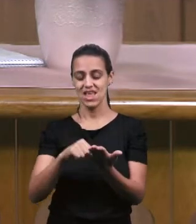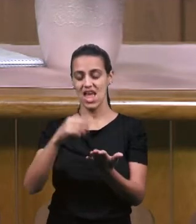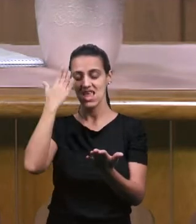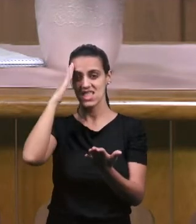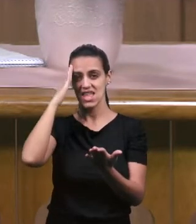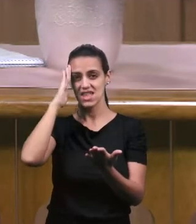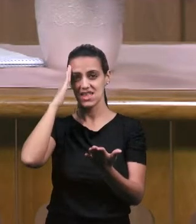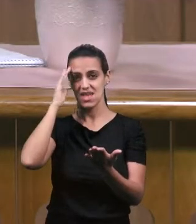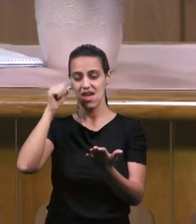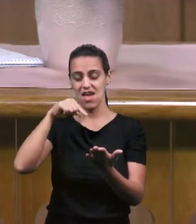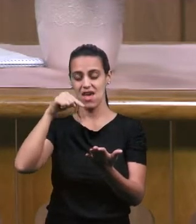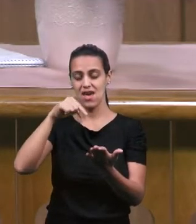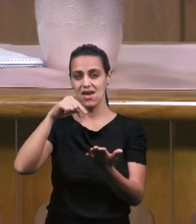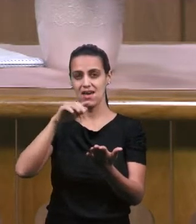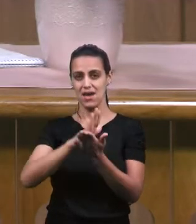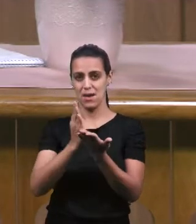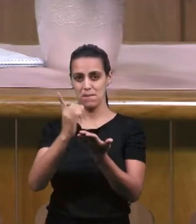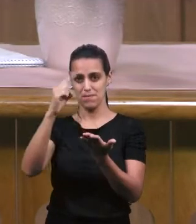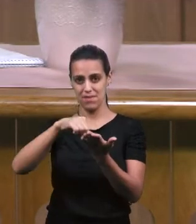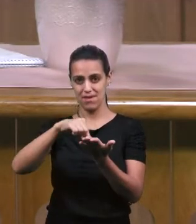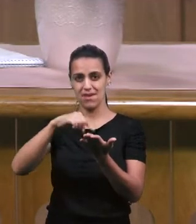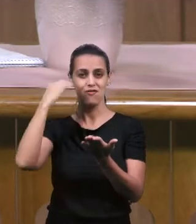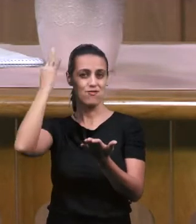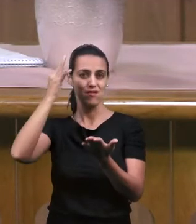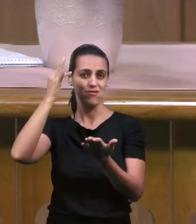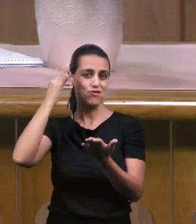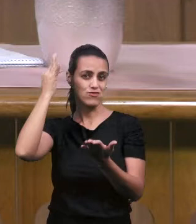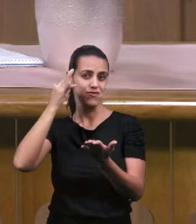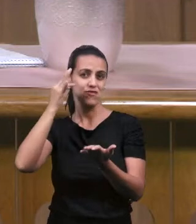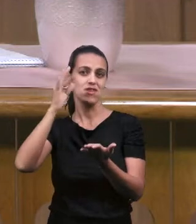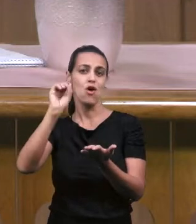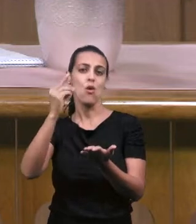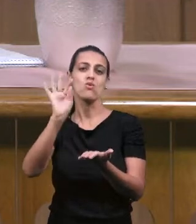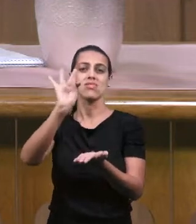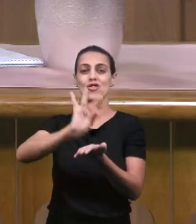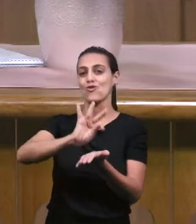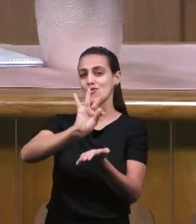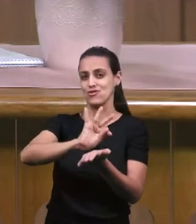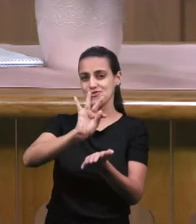simplement par une théologie